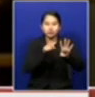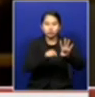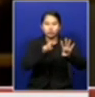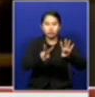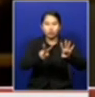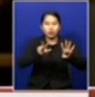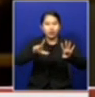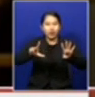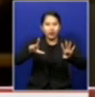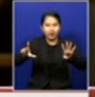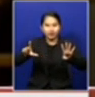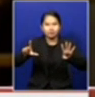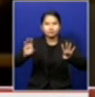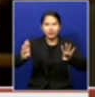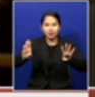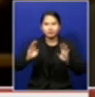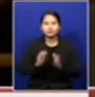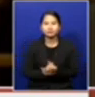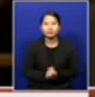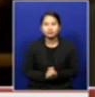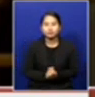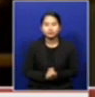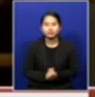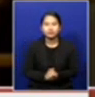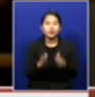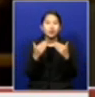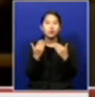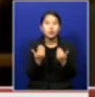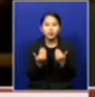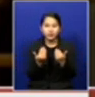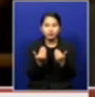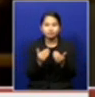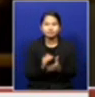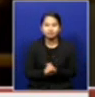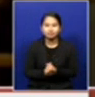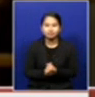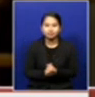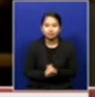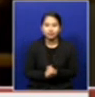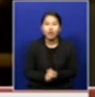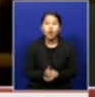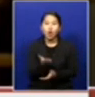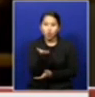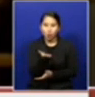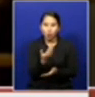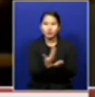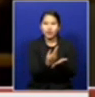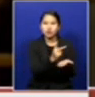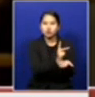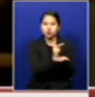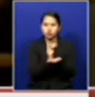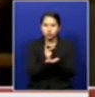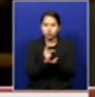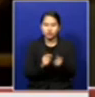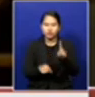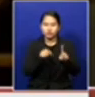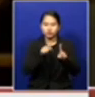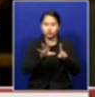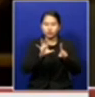สำหรับวันนี้ท่านขอกู้ 1.9 ล้านล้านเป็นเงินก้อนสุดท้